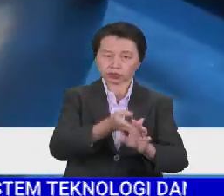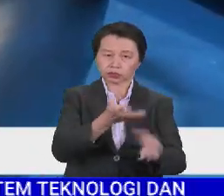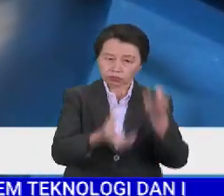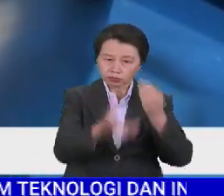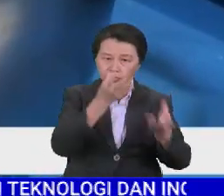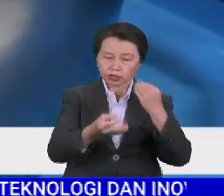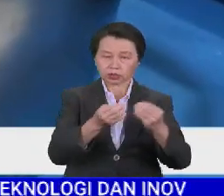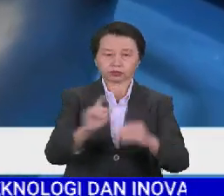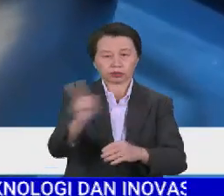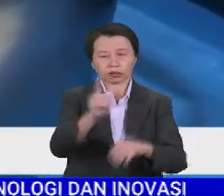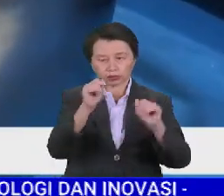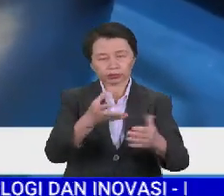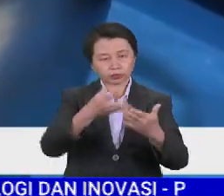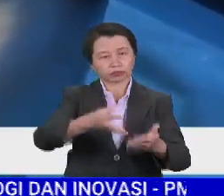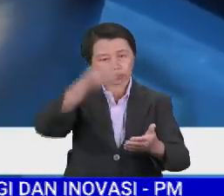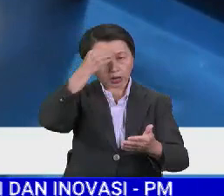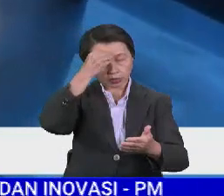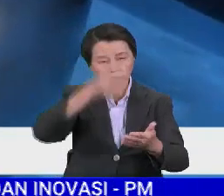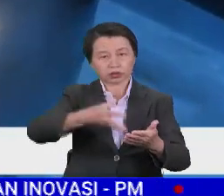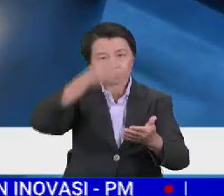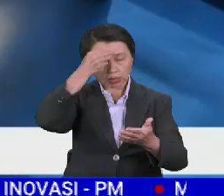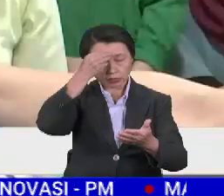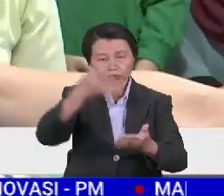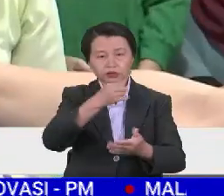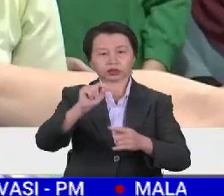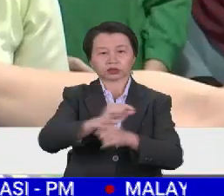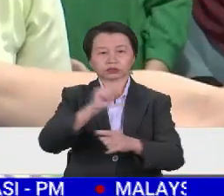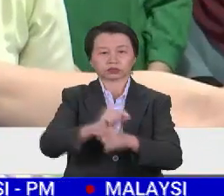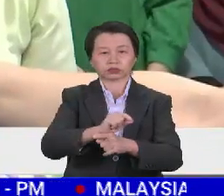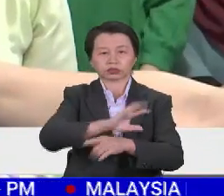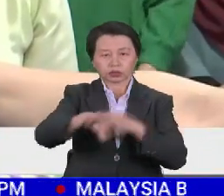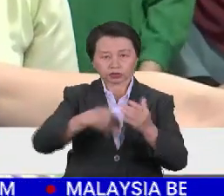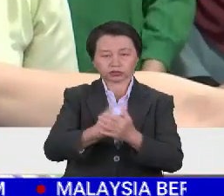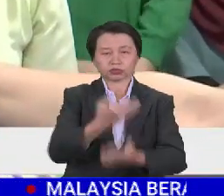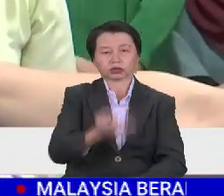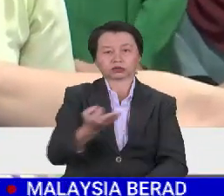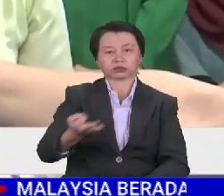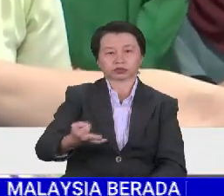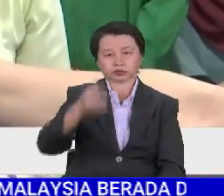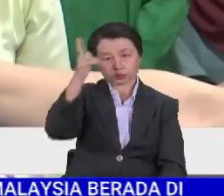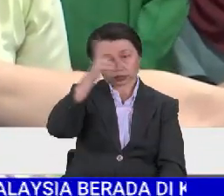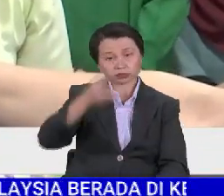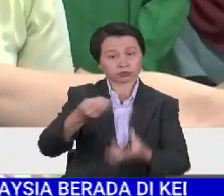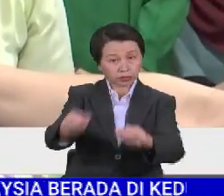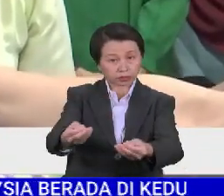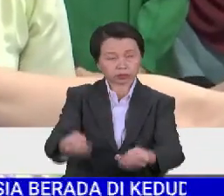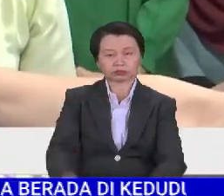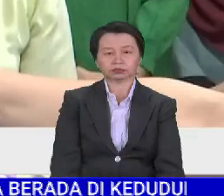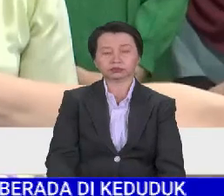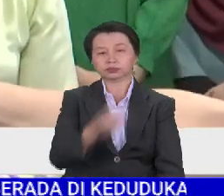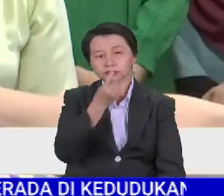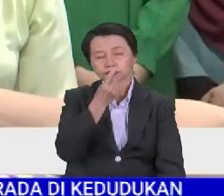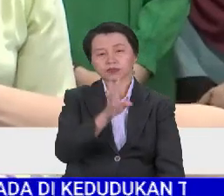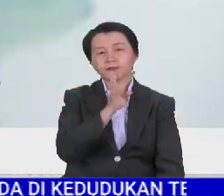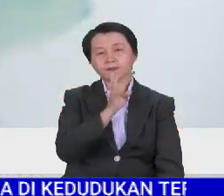dapati dimana-mana untuk mempelajari dan menggunakan semua kemudahan yang diberikan dating